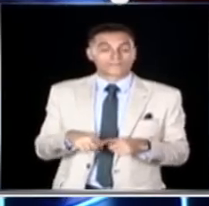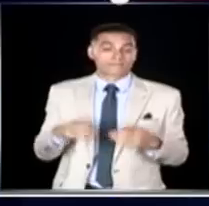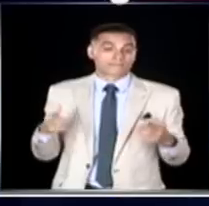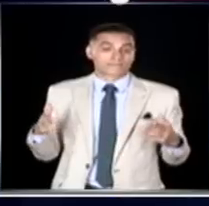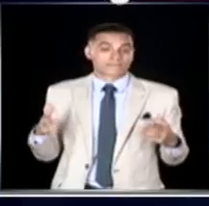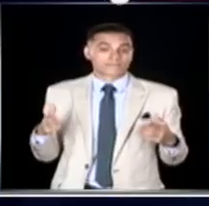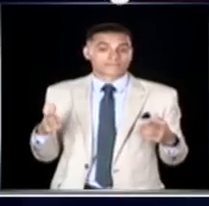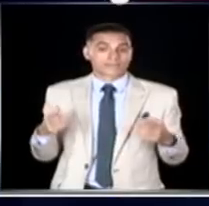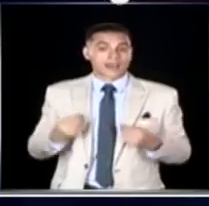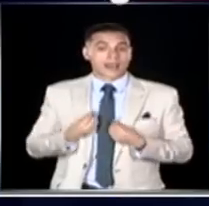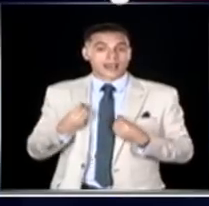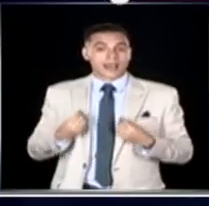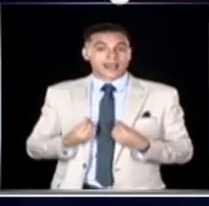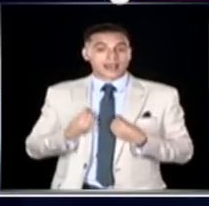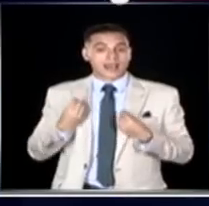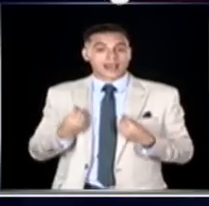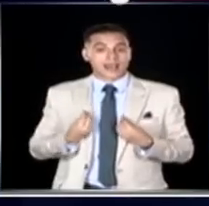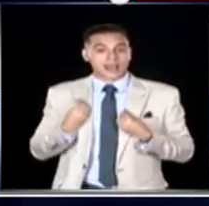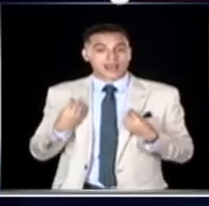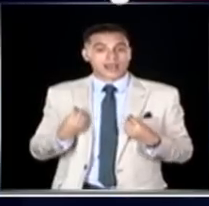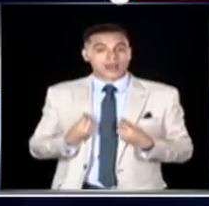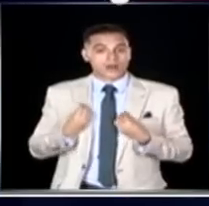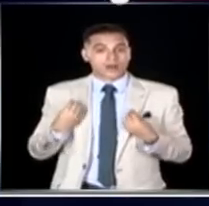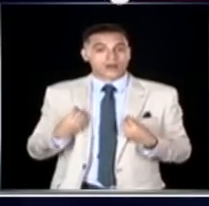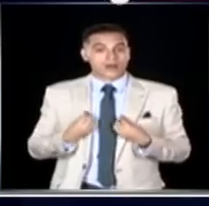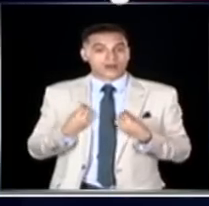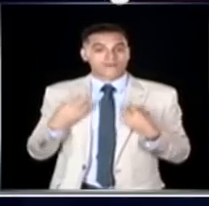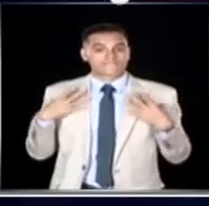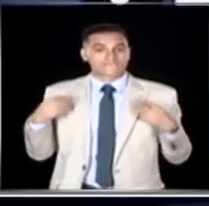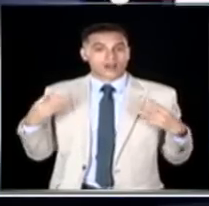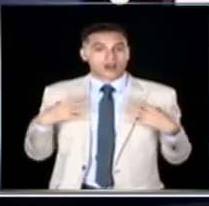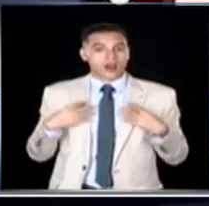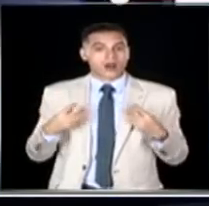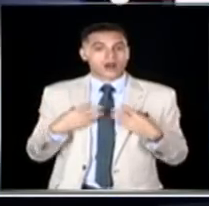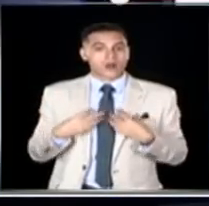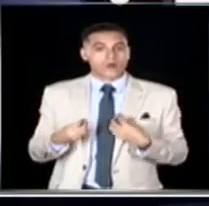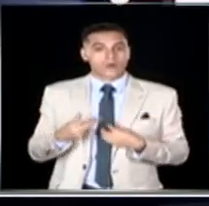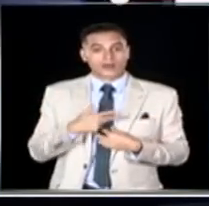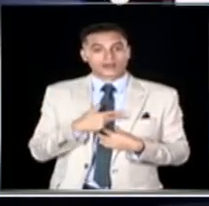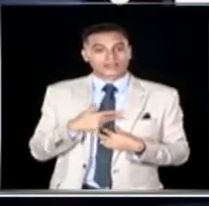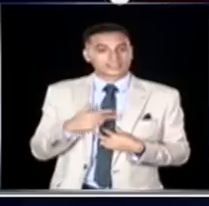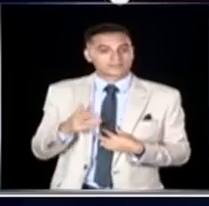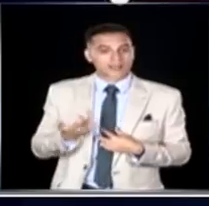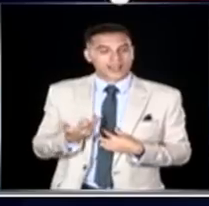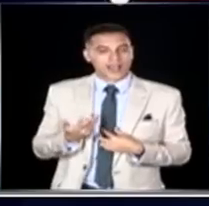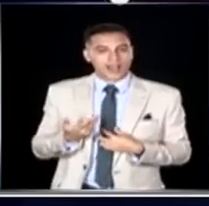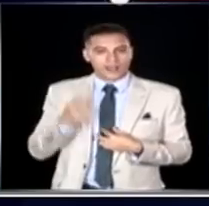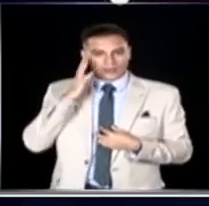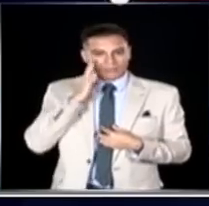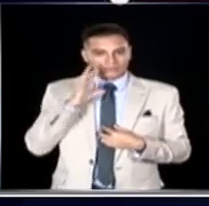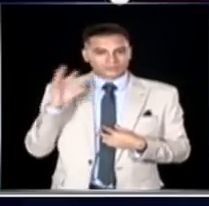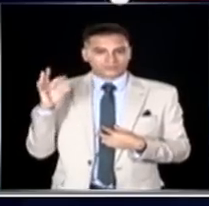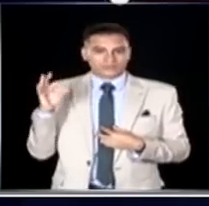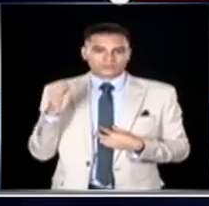حيوان جرابي مليان فرو، يبقى ايه يا احمد؟ الثدييات. بالظبط